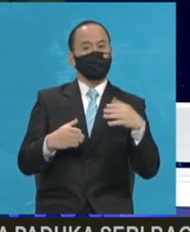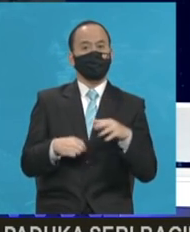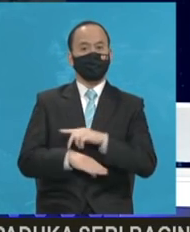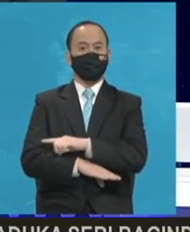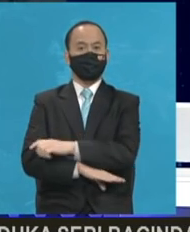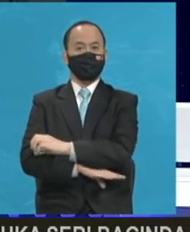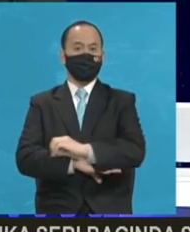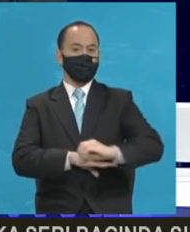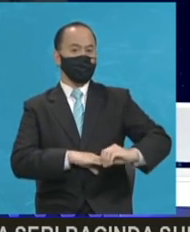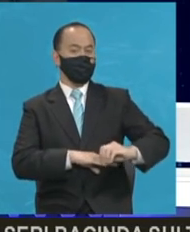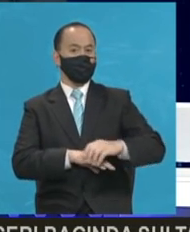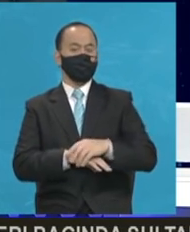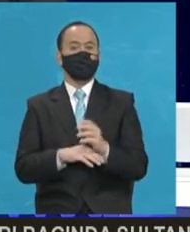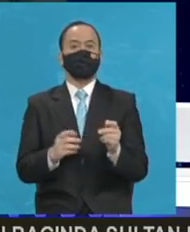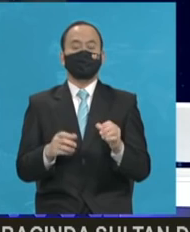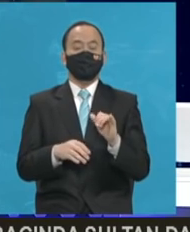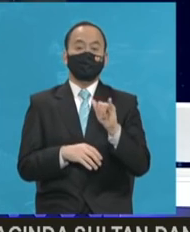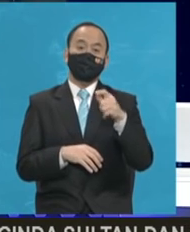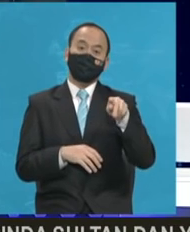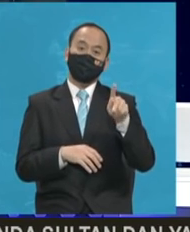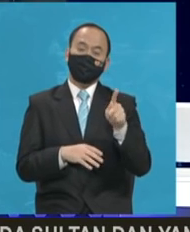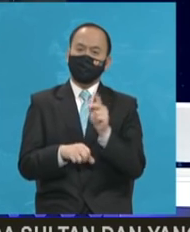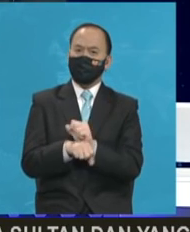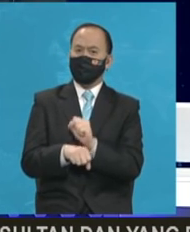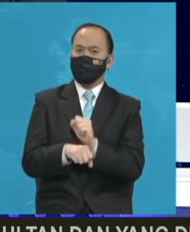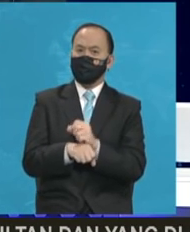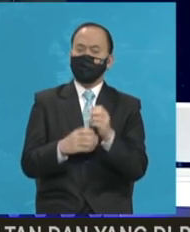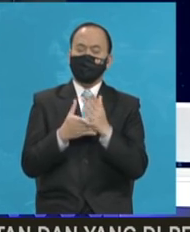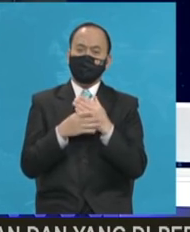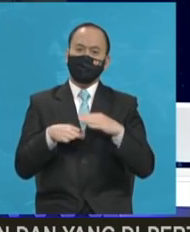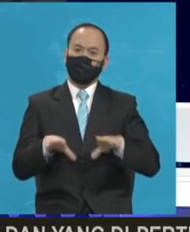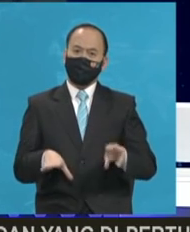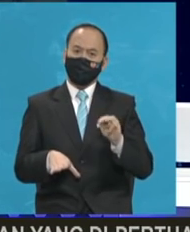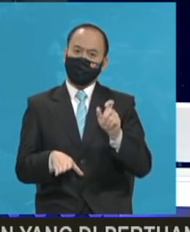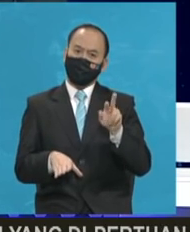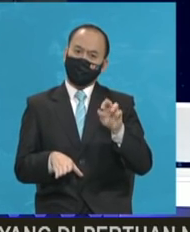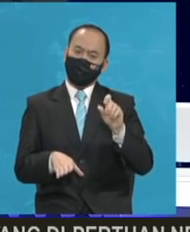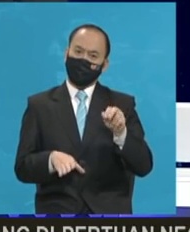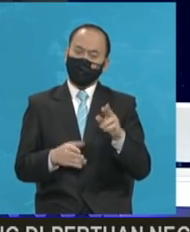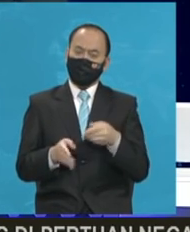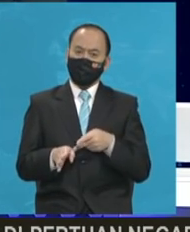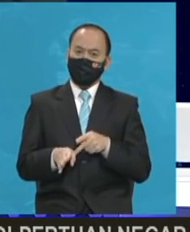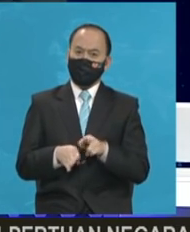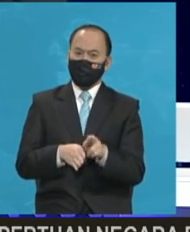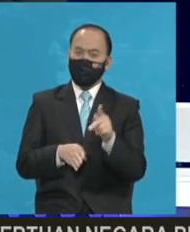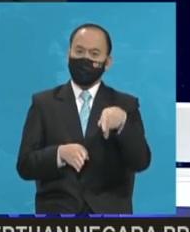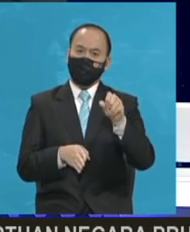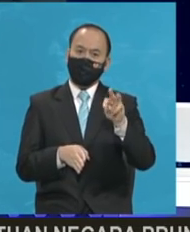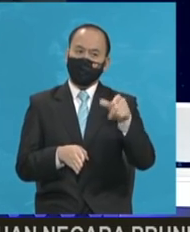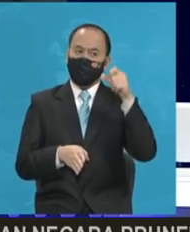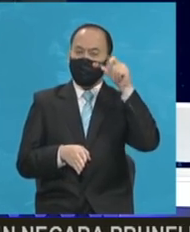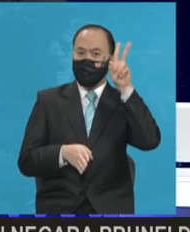orang awam dalam free itu jawatankuasa kerja keselamatan maritim pagi tadi mengadakan Majlis perasmian papan tanda